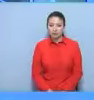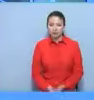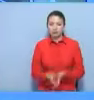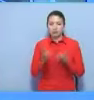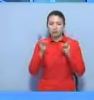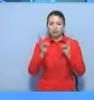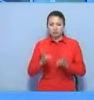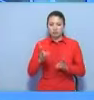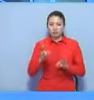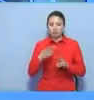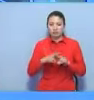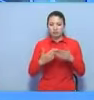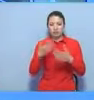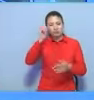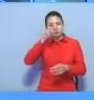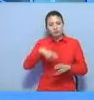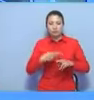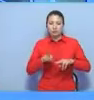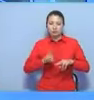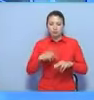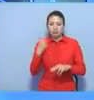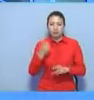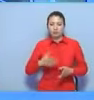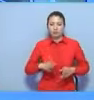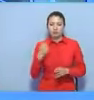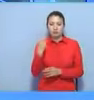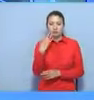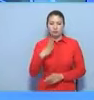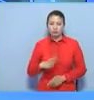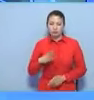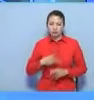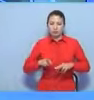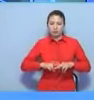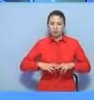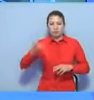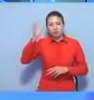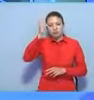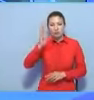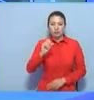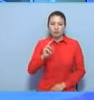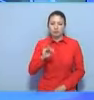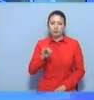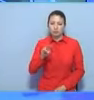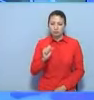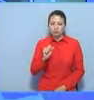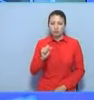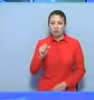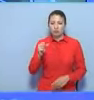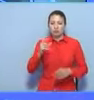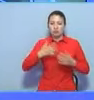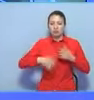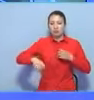Апат айтып келмейт, төтен жағдайға төтіп берудің жалғы жолы бірлікпен сабырлық. Антымақ жарасқан академик Абдымұса Қуатбек ватындағы